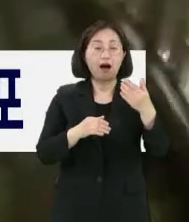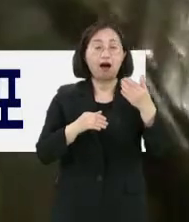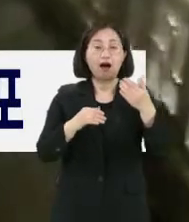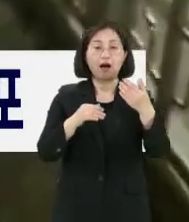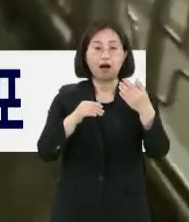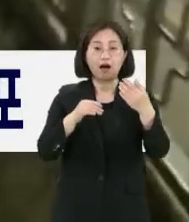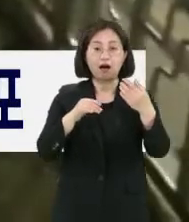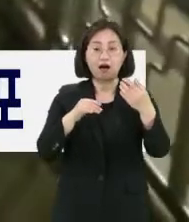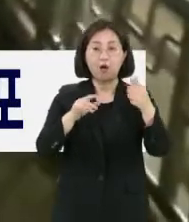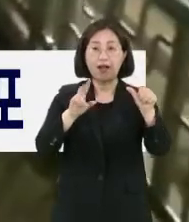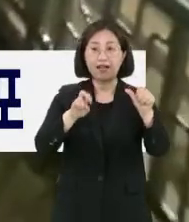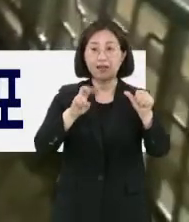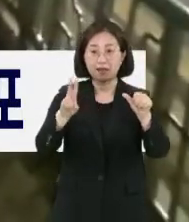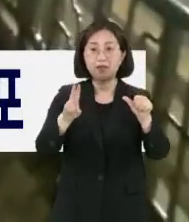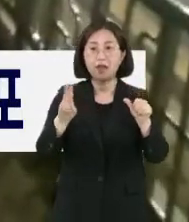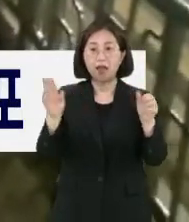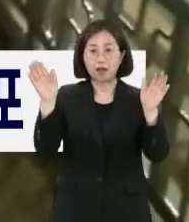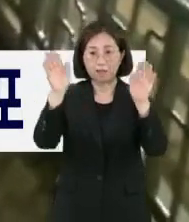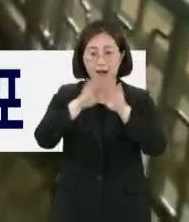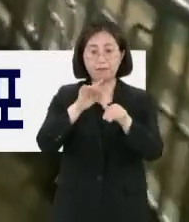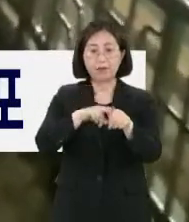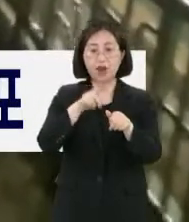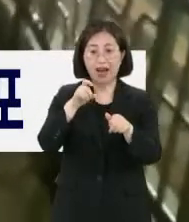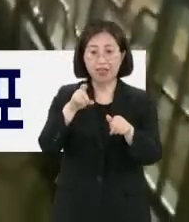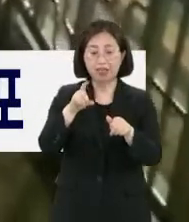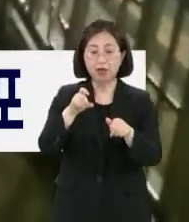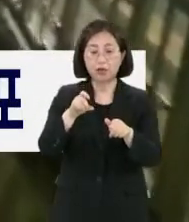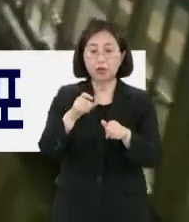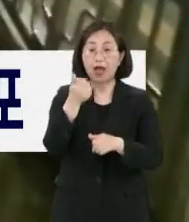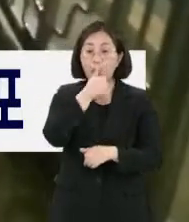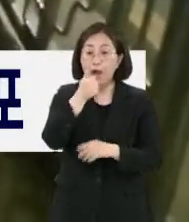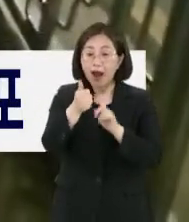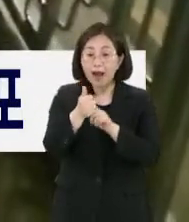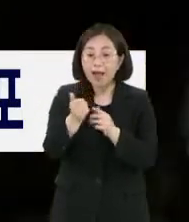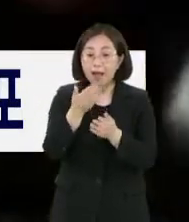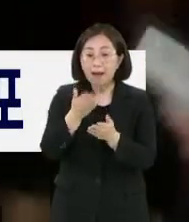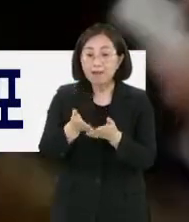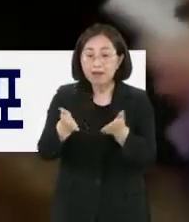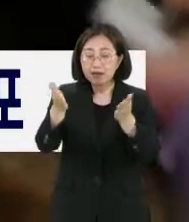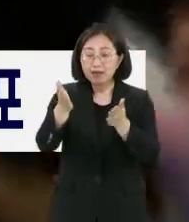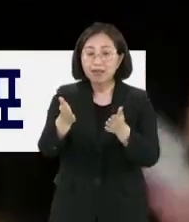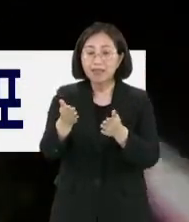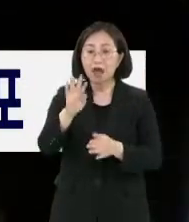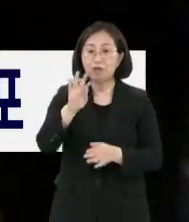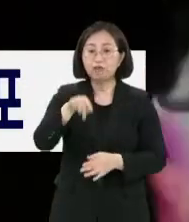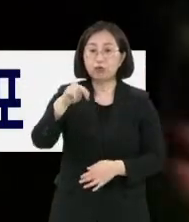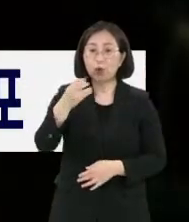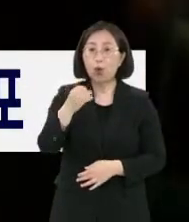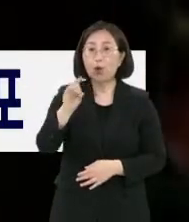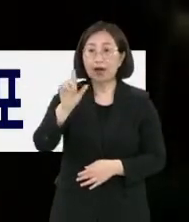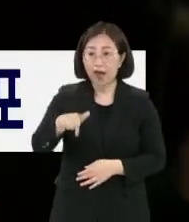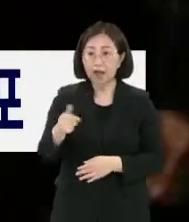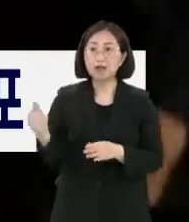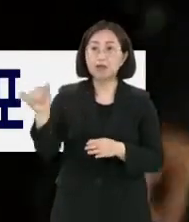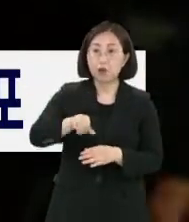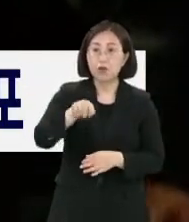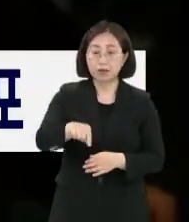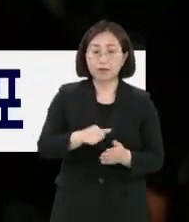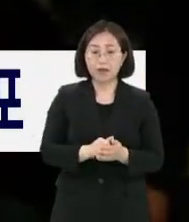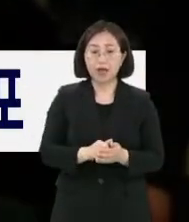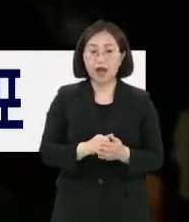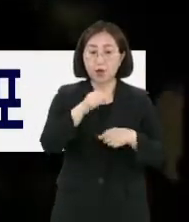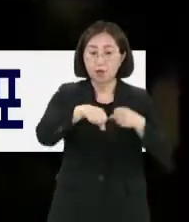자정쯤 계룡시 엄사면의 한 아파트 인근에 마련된 길고양이 밥그릇에 부동액을 뿌린 혐의를 받고 있으며, 동물권단체에